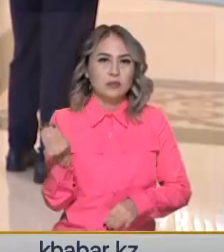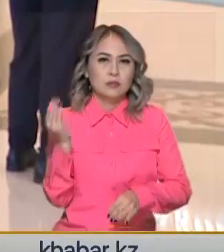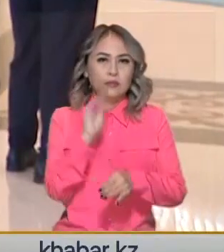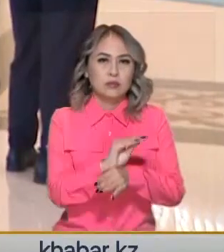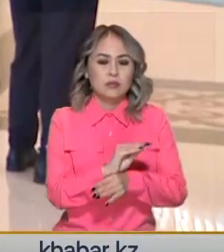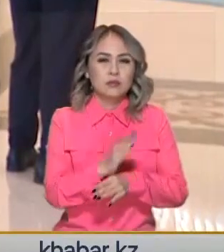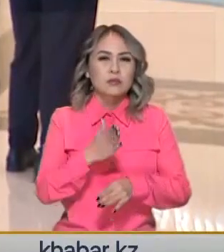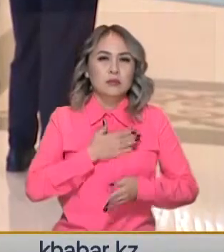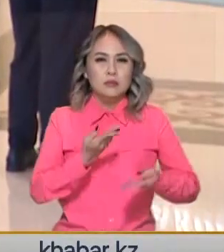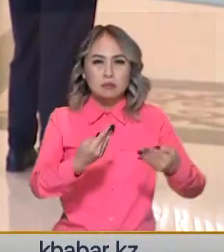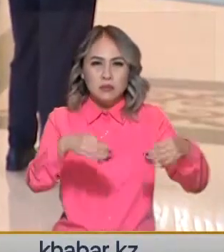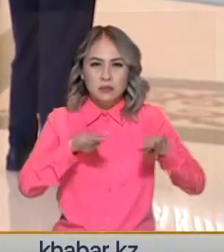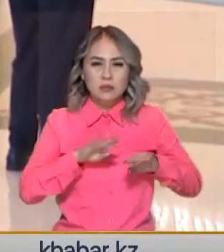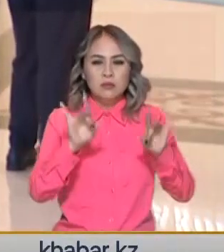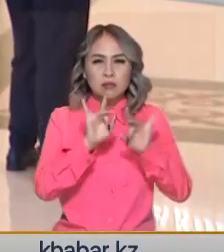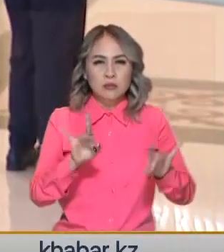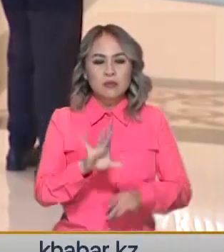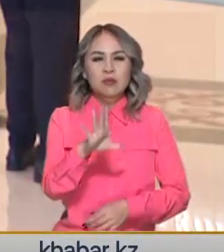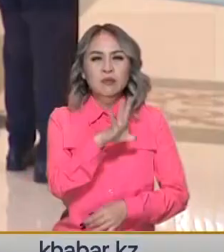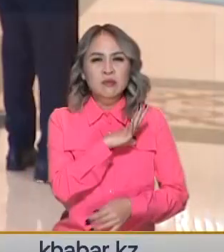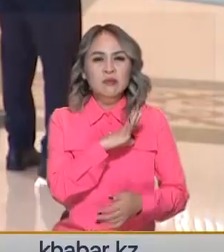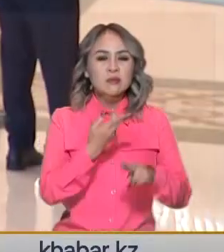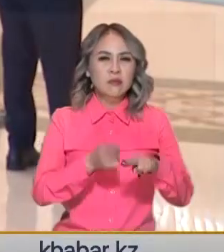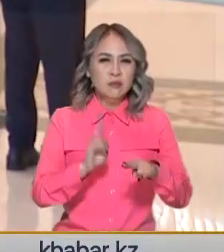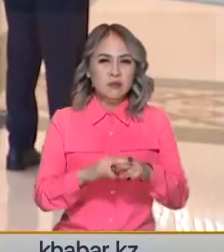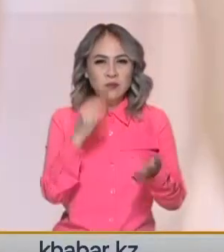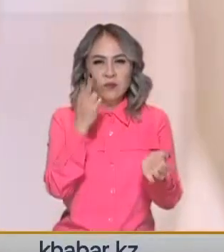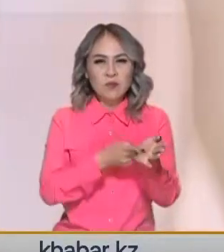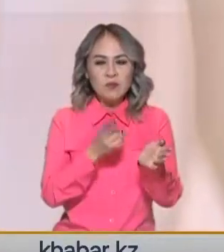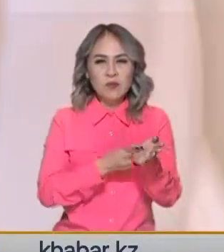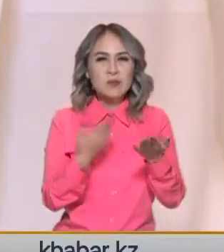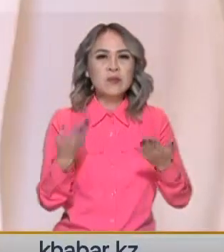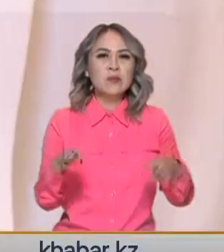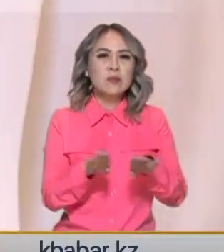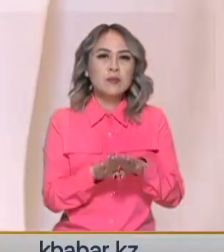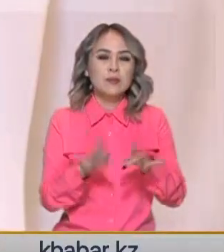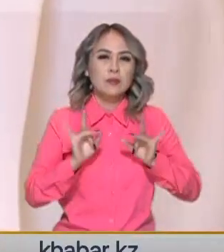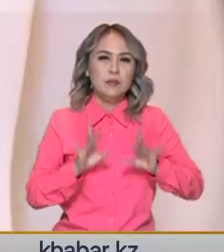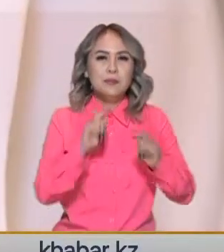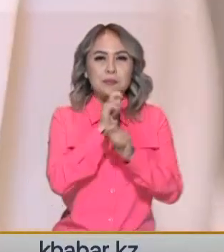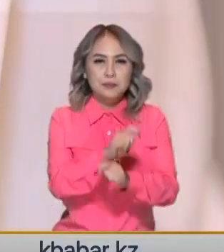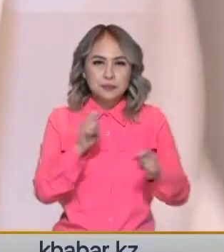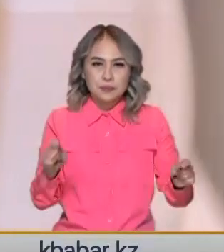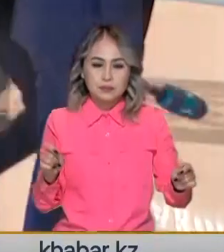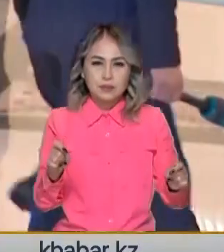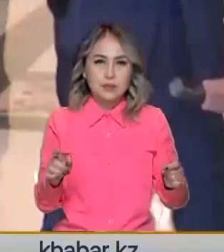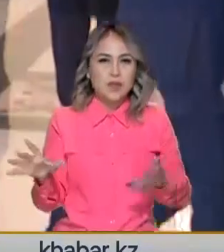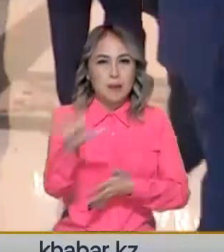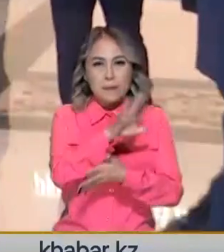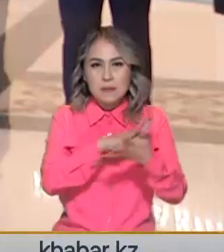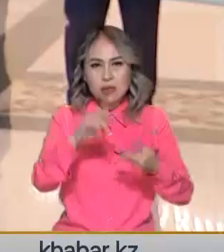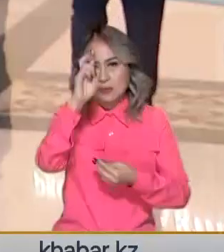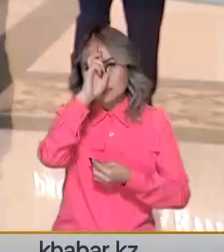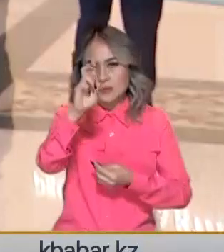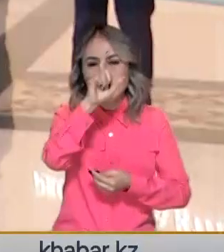бізді құттықтап айтып өтті. Міне соның дәлелі шығар, осындай марапатқа ие болып жатырмыз. Барлық